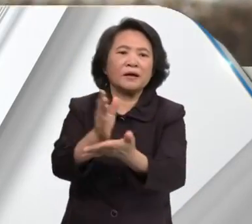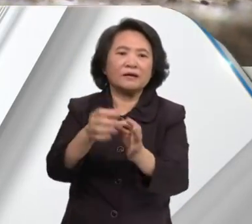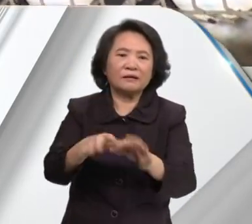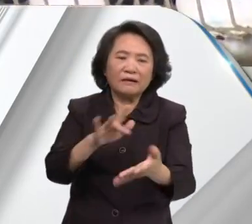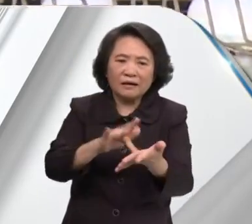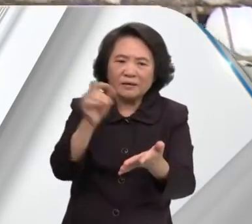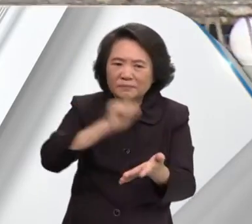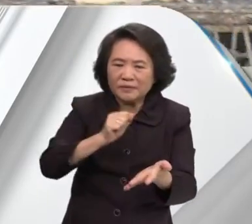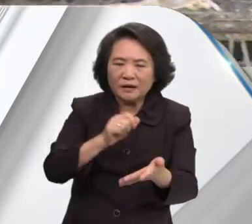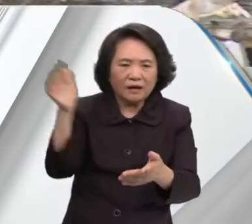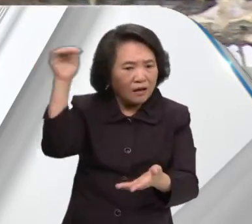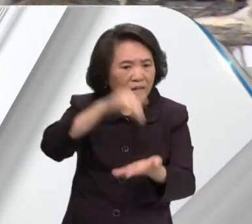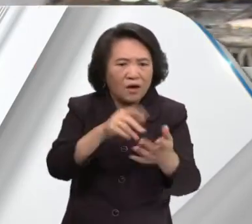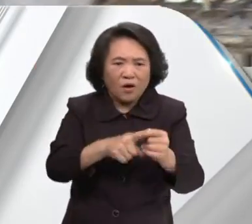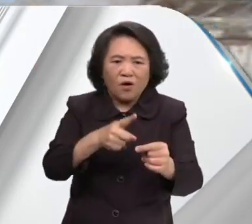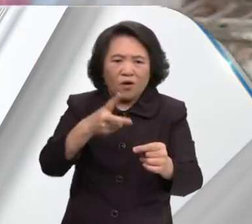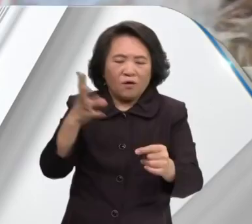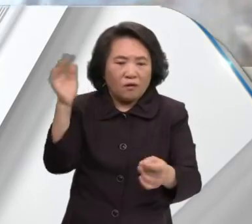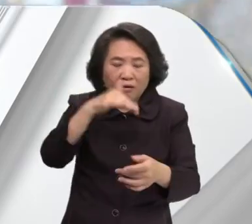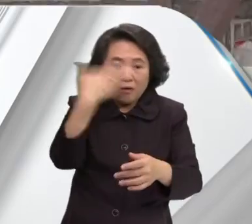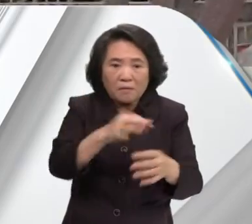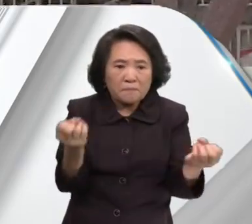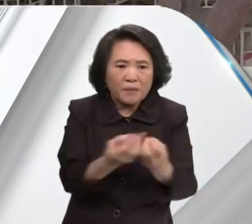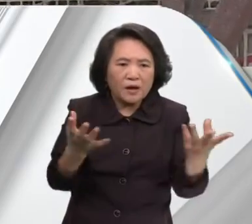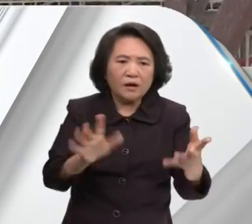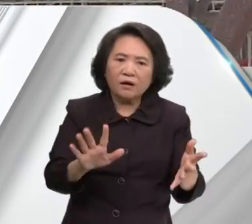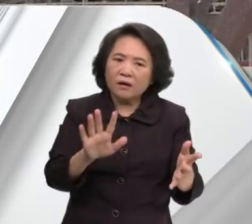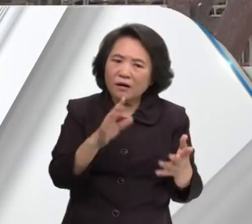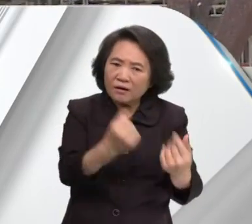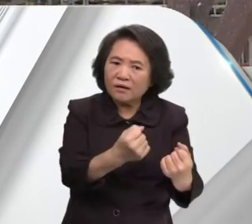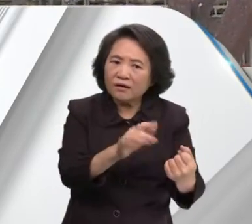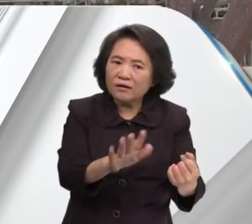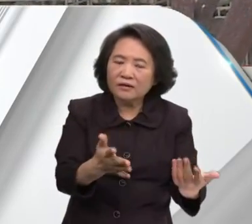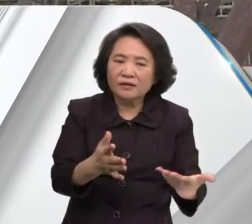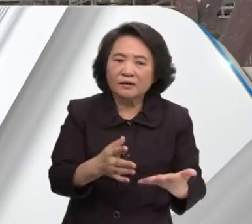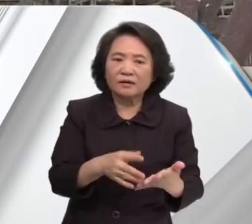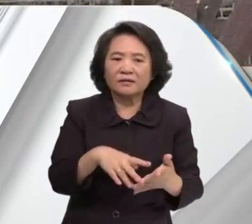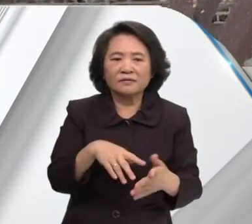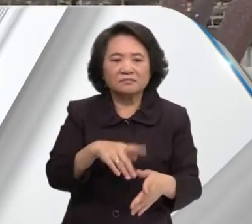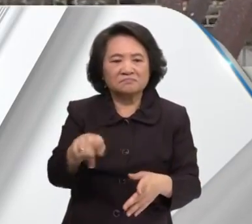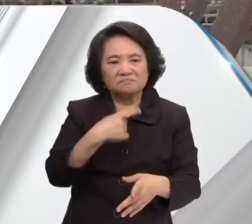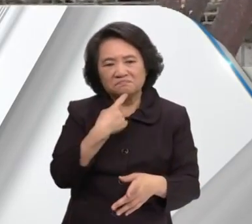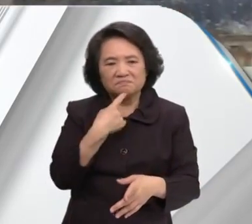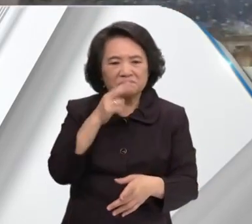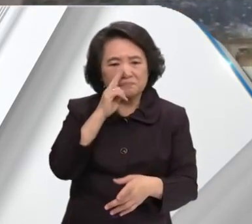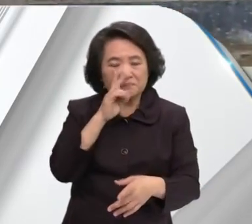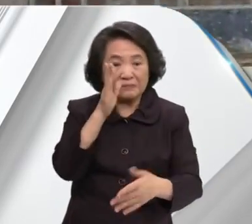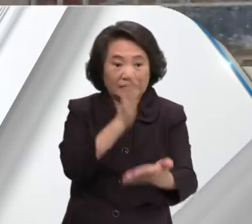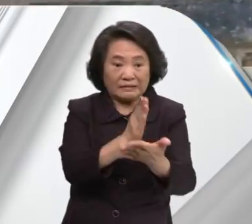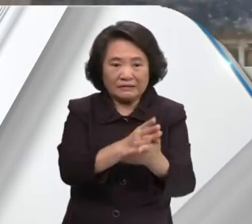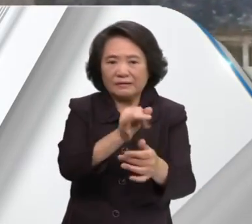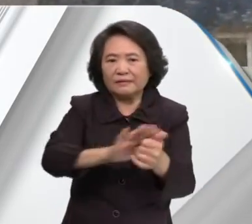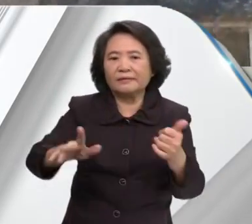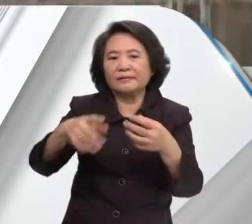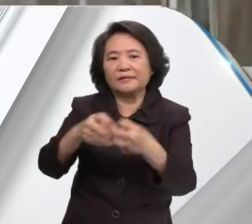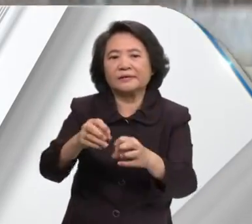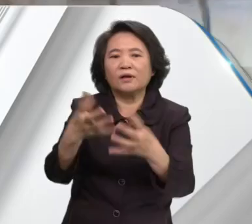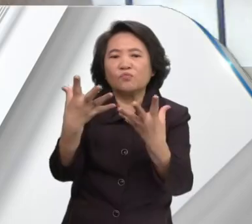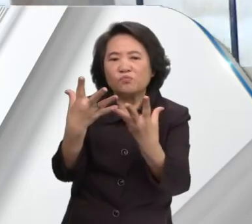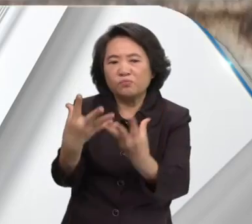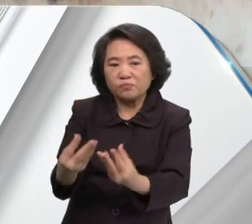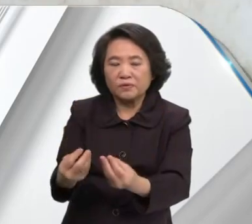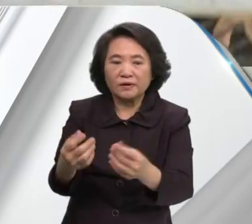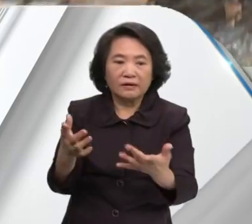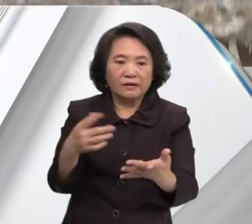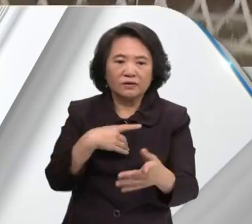的，做马狗的研究，国内还能标出安阳虫的残留事件哦。李伟正义不准用的措施影响到鸡卵产量。知道